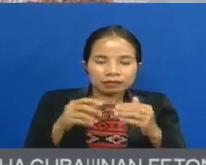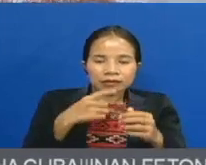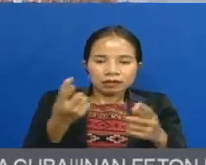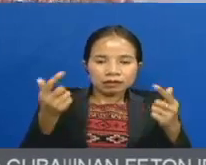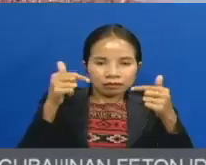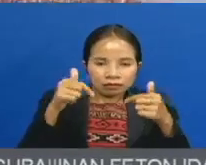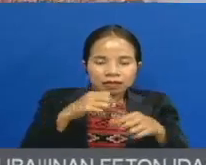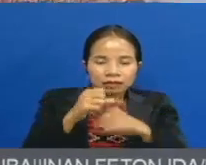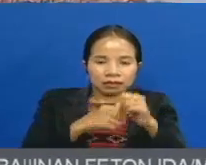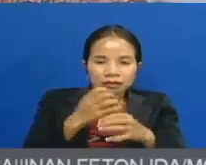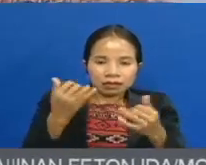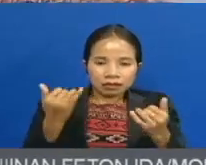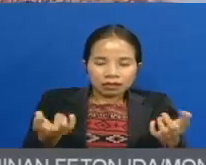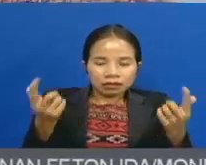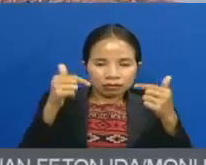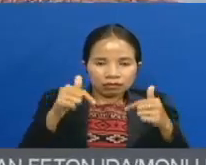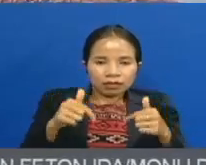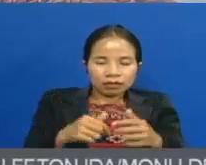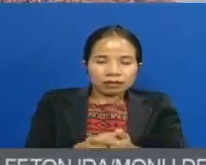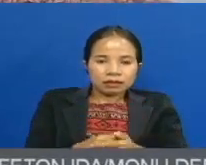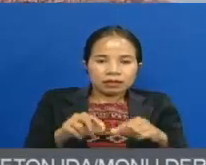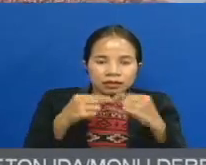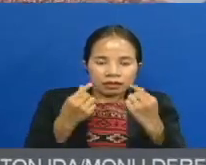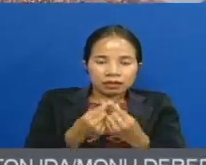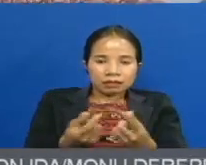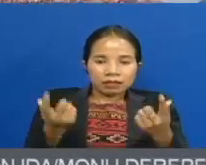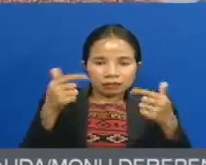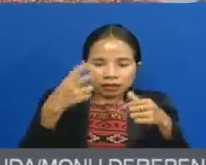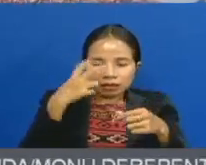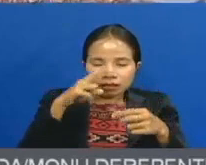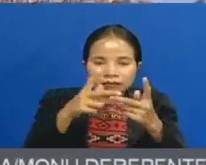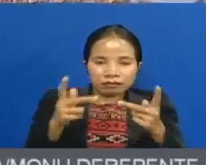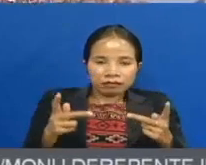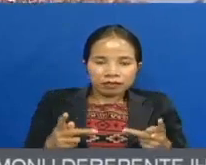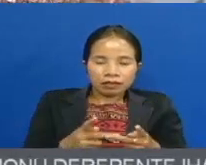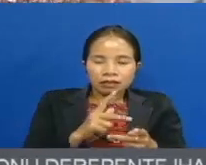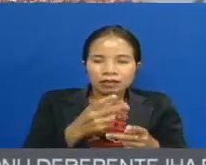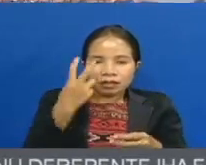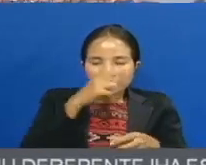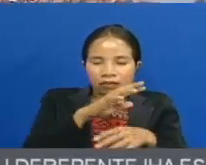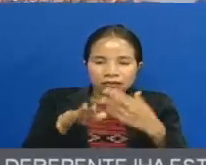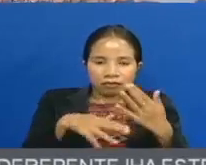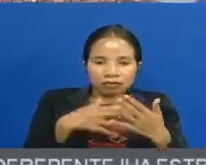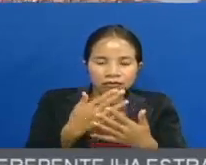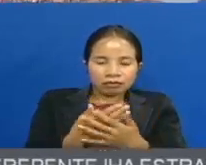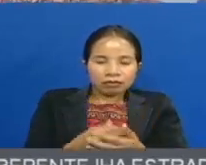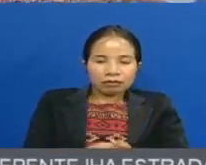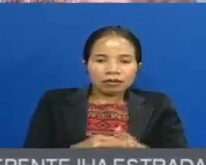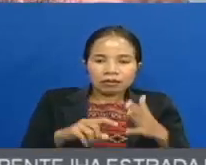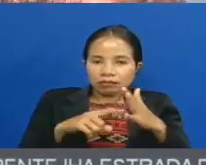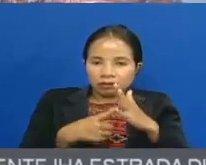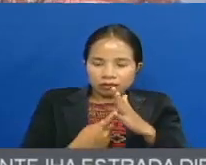que tine ne lar mai pra sine tim ne mai na hare fati lokasi hare bos ne hot pratu atu